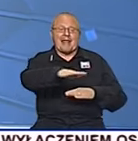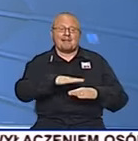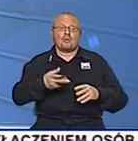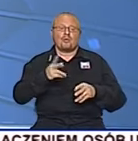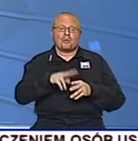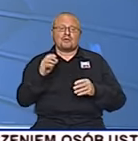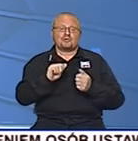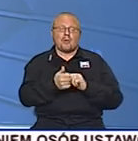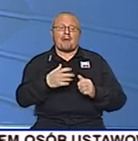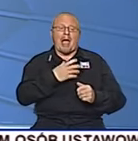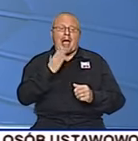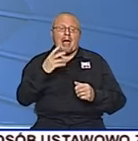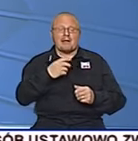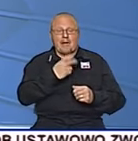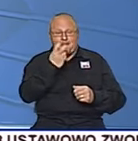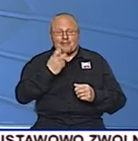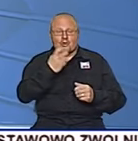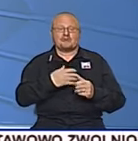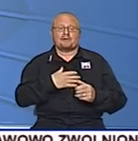całego świata. Katarzyna Zajda.